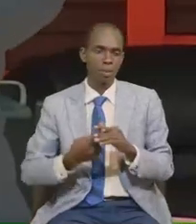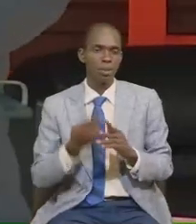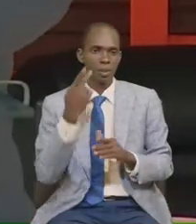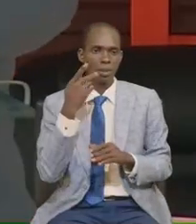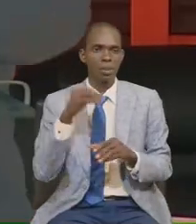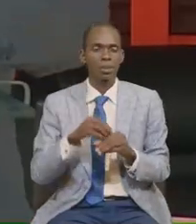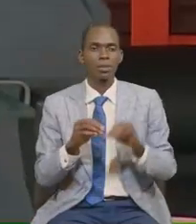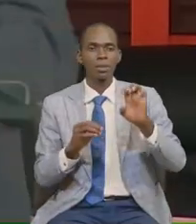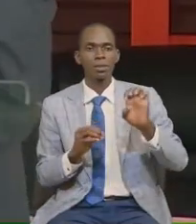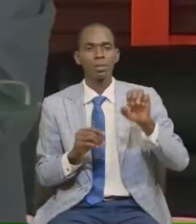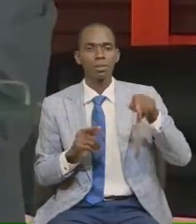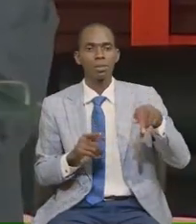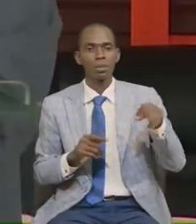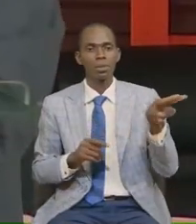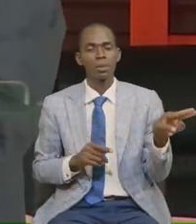2.